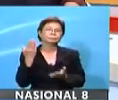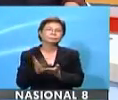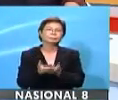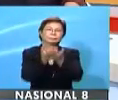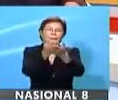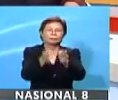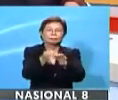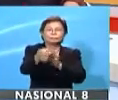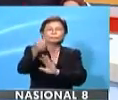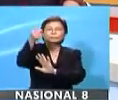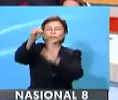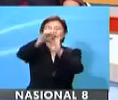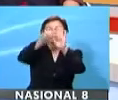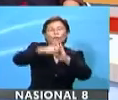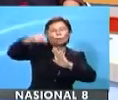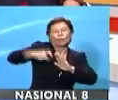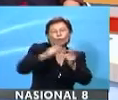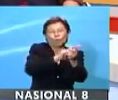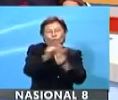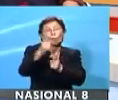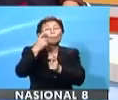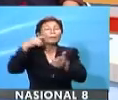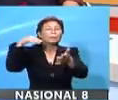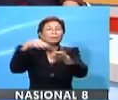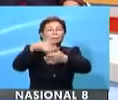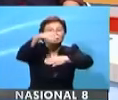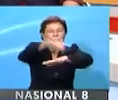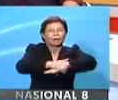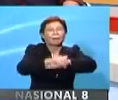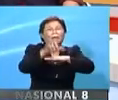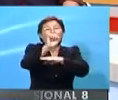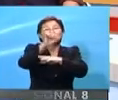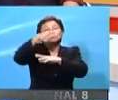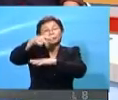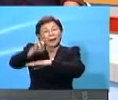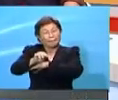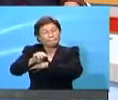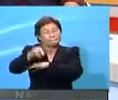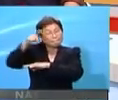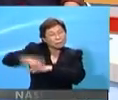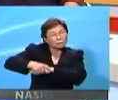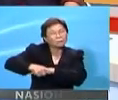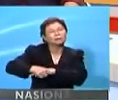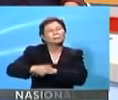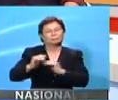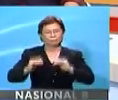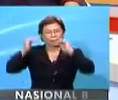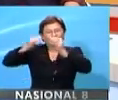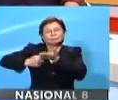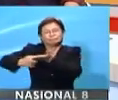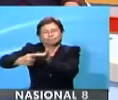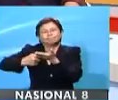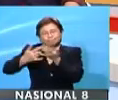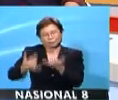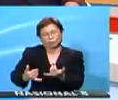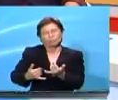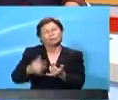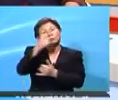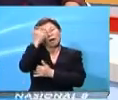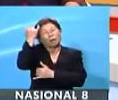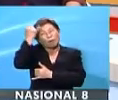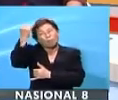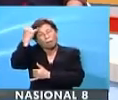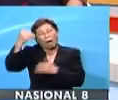Cadangan penangguhan syarat wajib lulus mata pelajaran bahasa Inggeris bagi sijil pelajaran Malaysia SPM masih di peringkat perbincangan. Berikutan